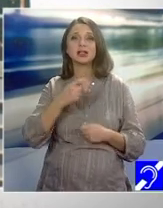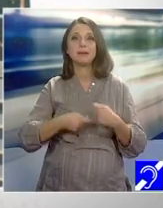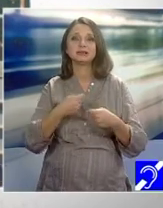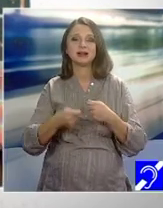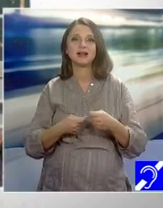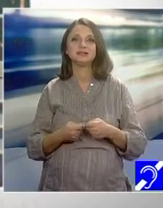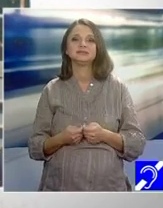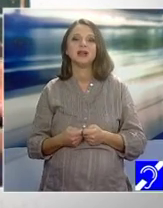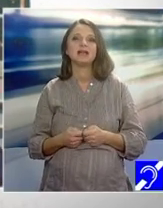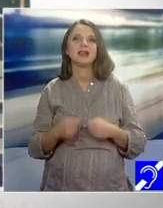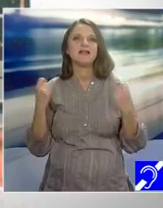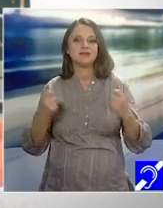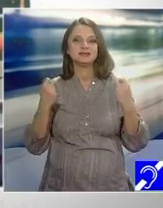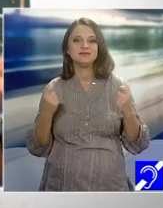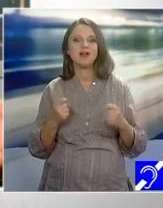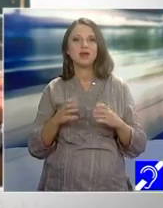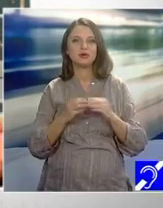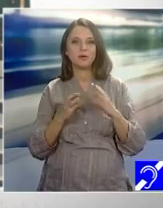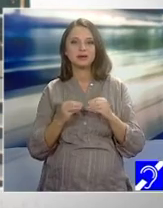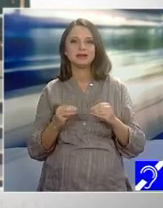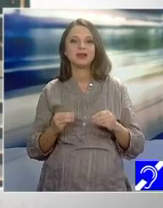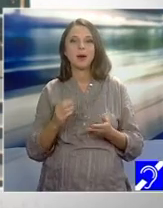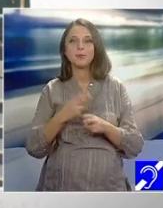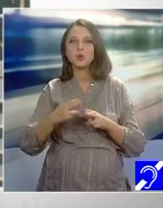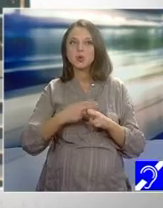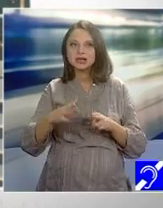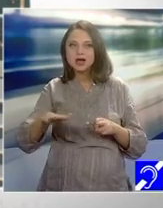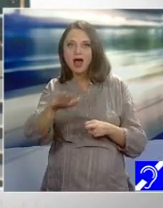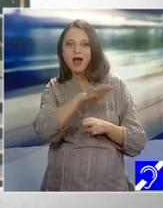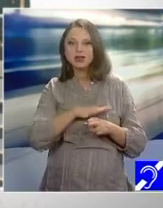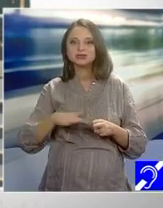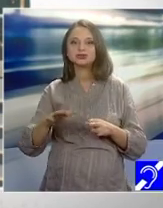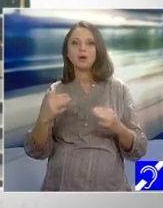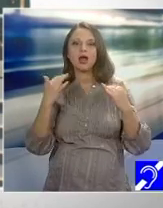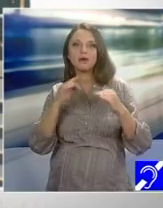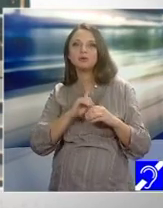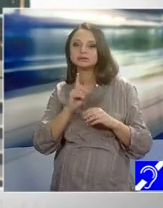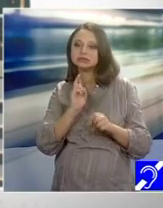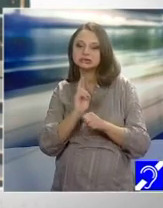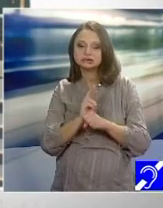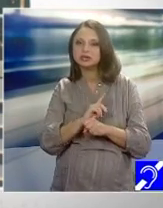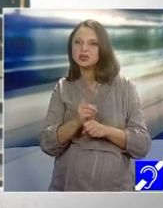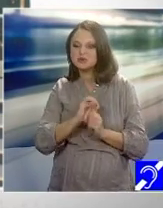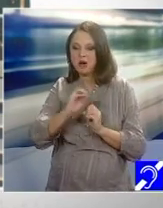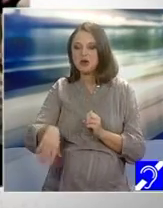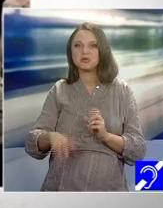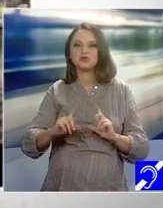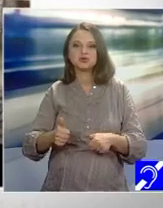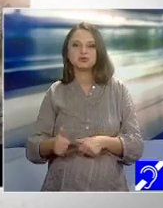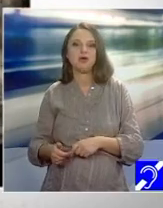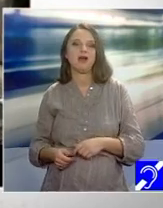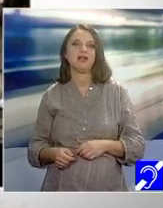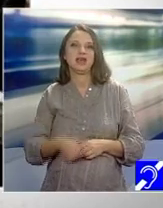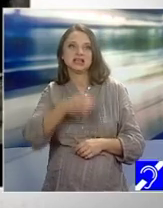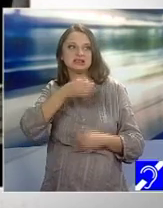am ecologizat zona și am crescut, am făcut awareness în zona eco, nu îți arunca mucul de țigară pe jos, nu arunca